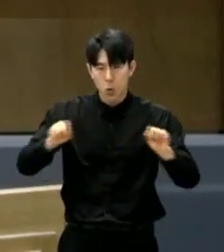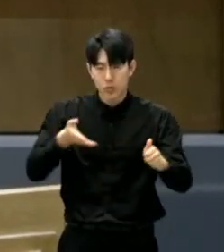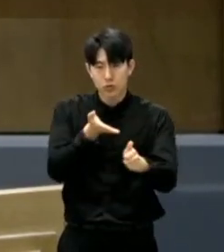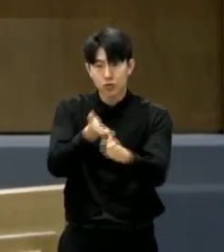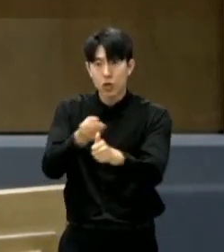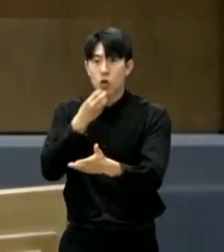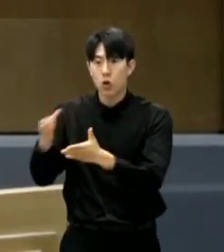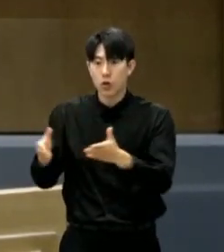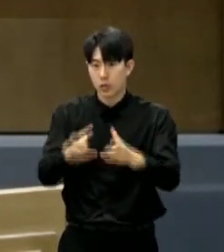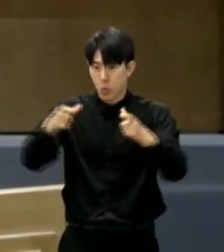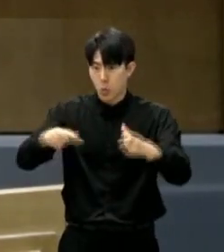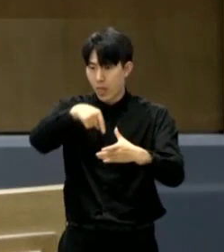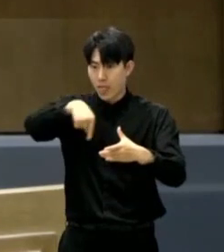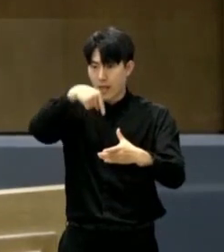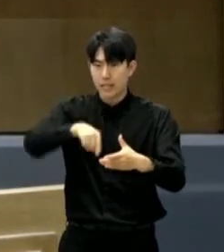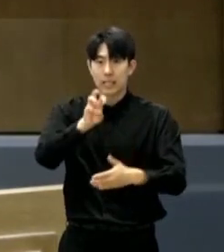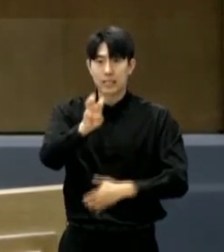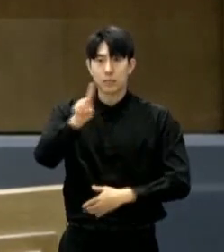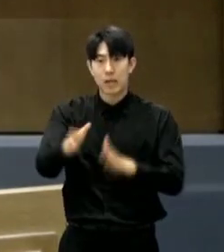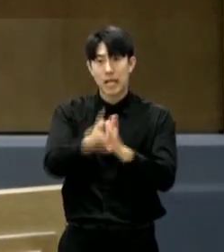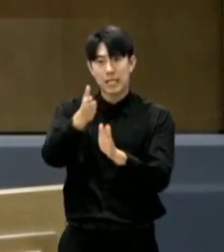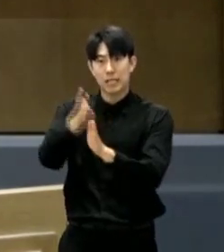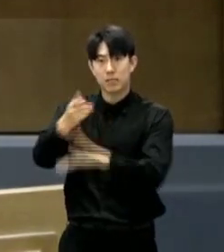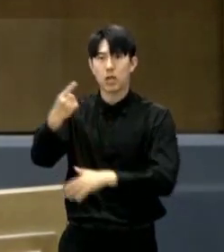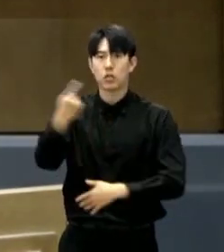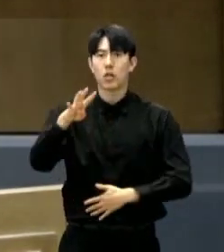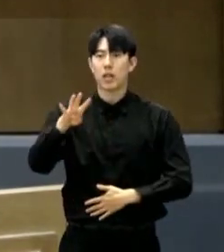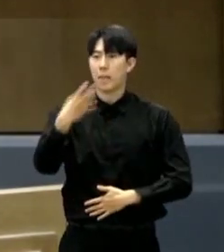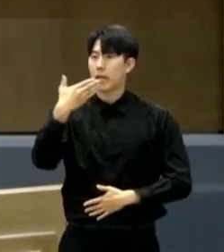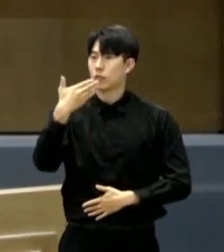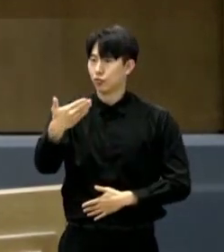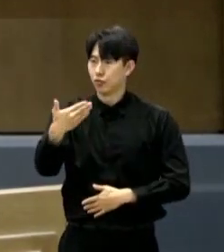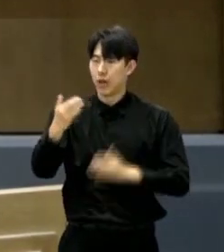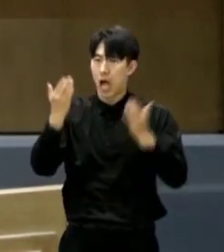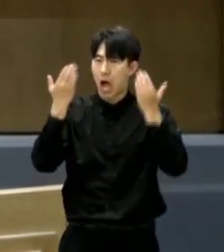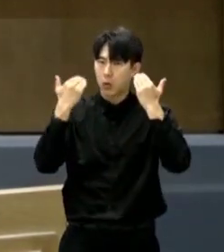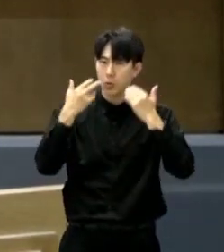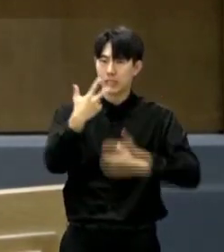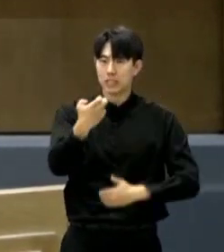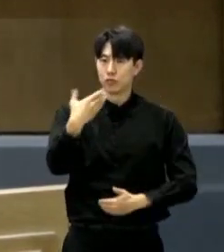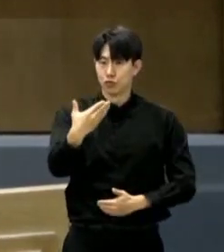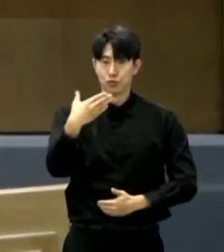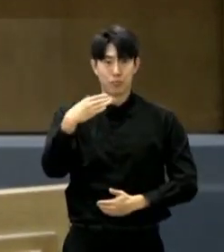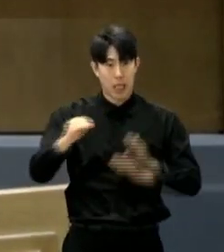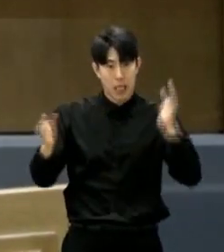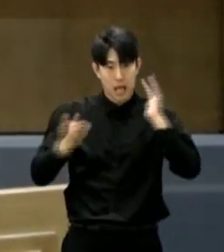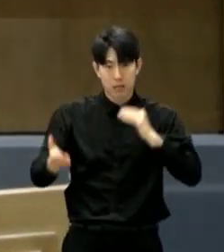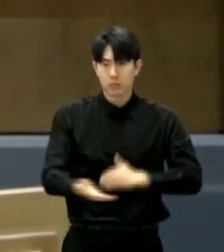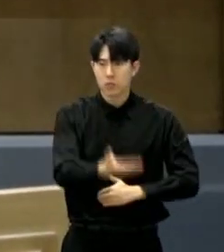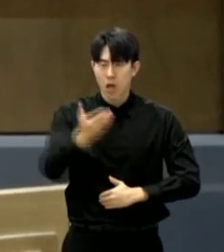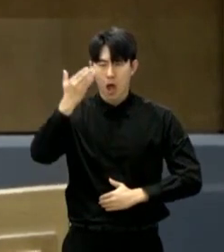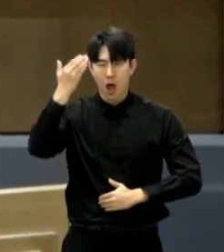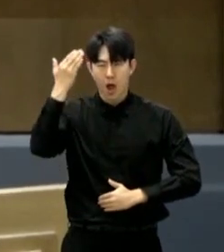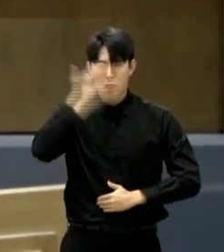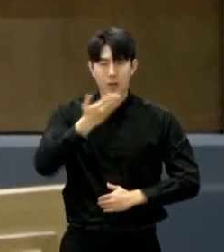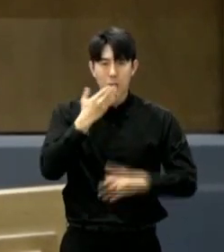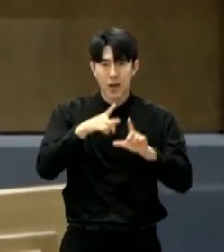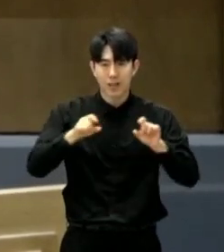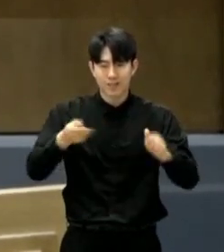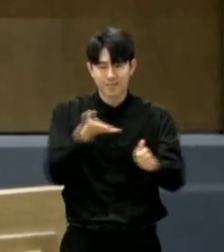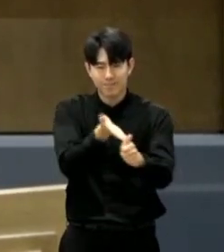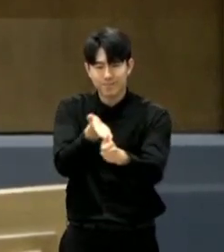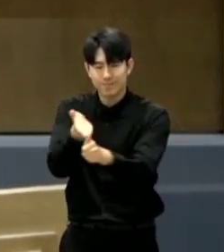경기도 내 31개 시군 1,409개 학교 79만 명을 대상으로 친환경 식재료를 제공을